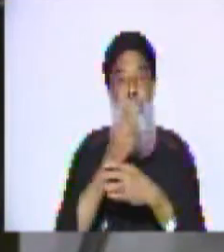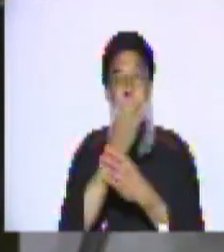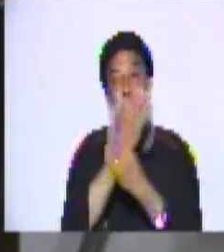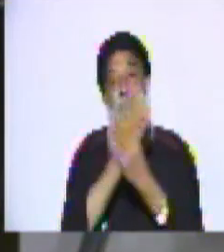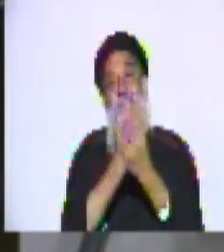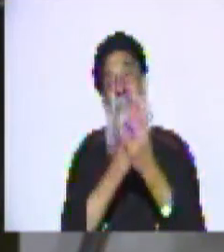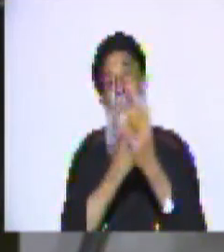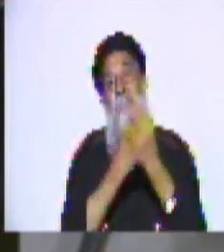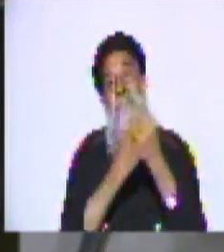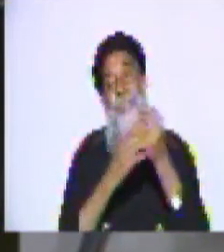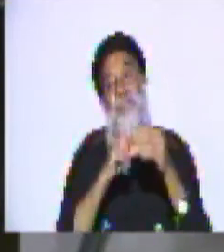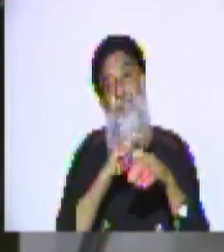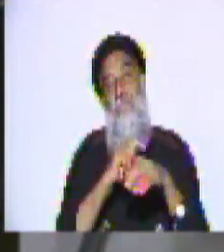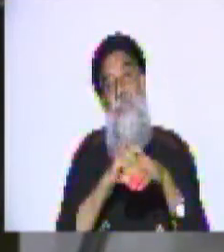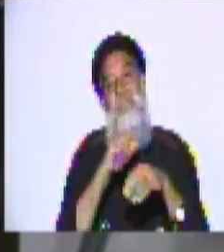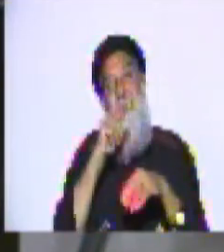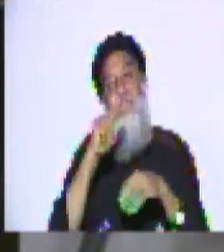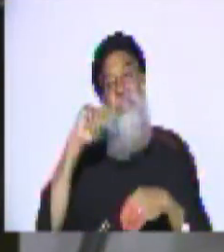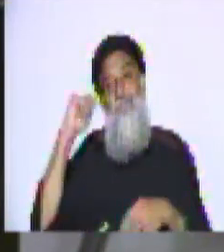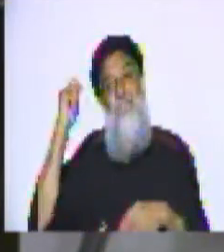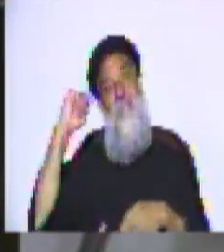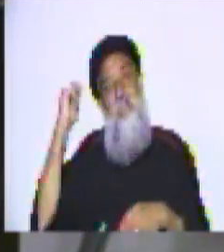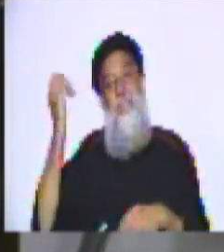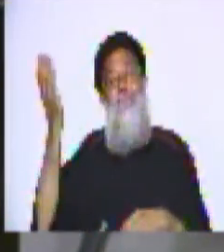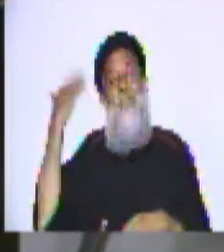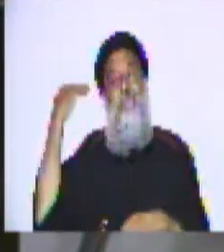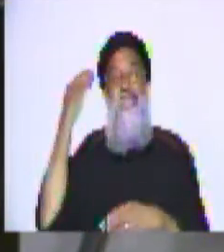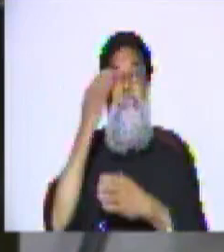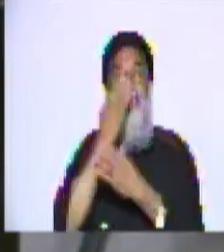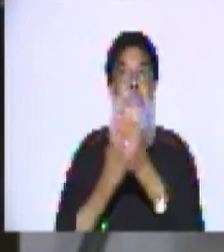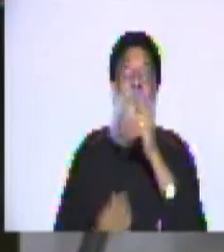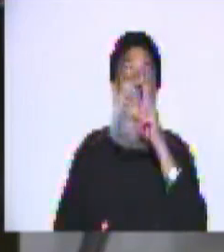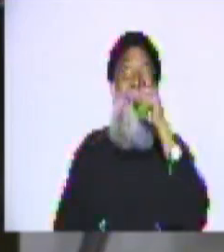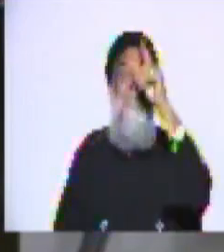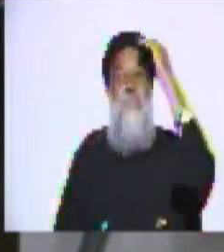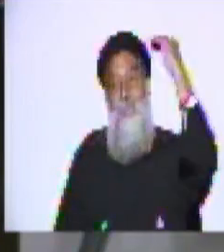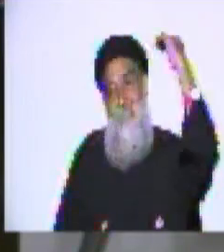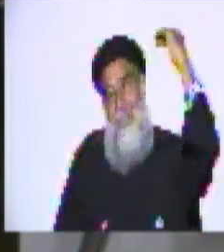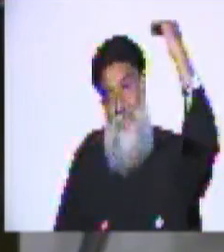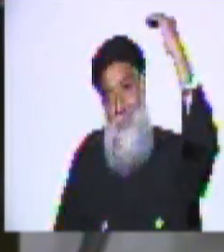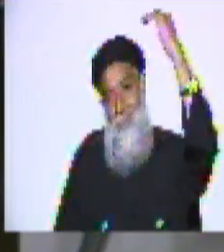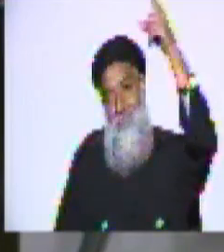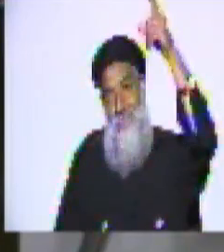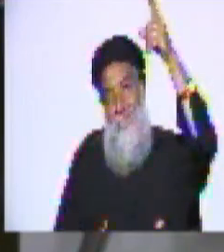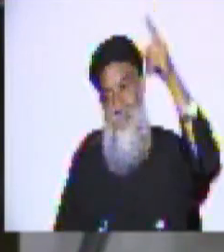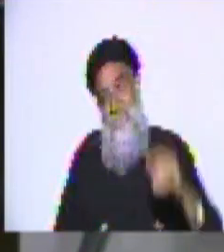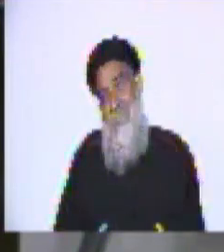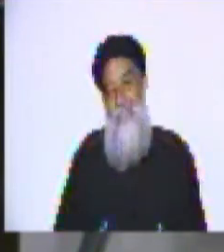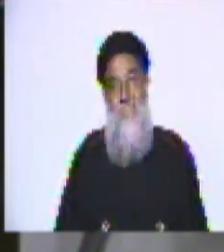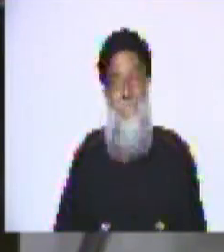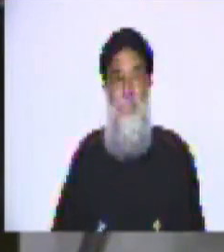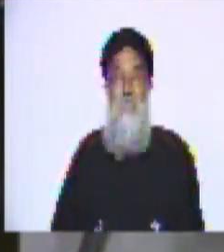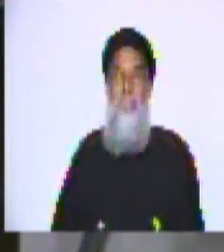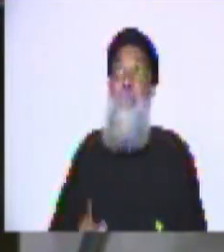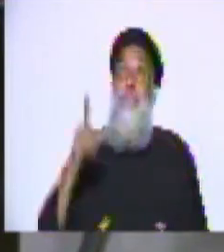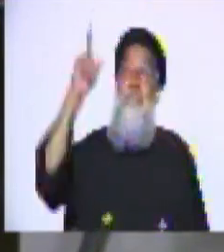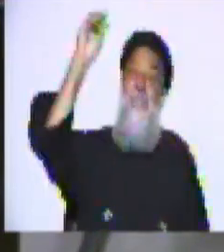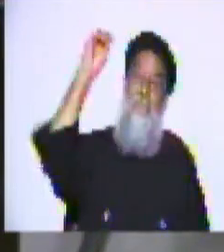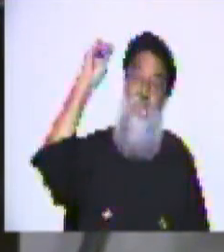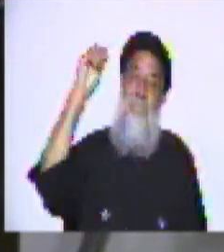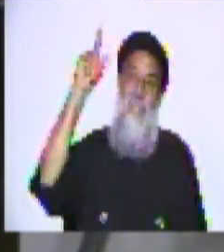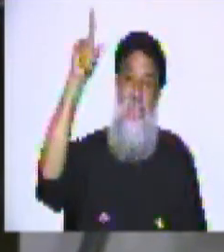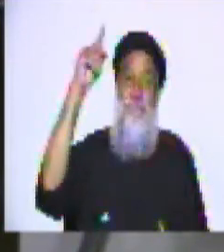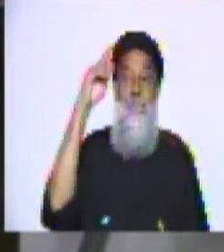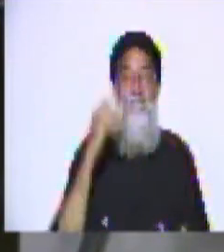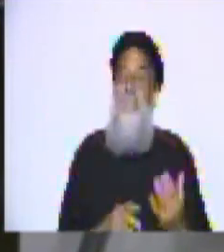الكلمة من الآب السماوي. عشان داود بيقول له ربي. قال الرب لربي.